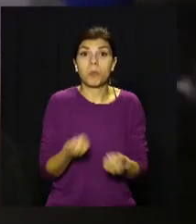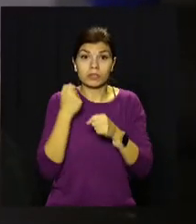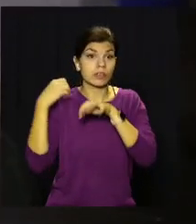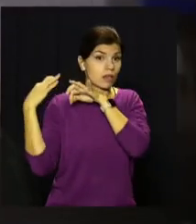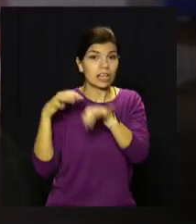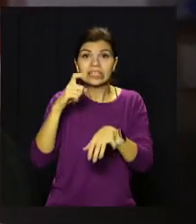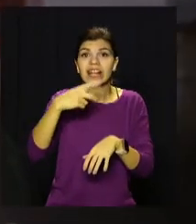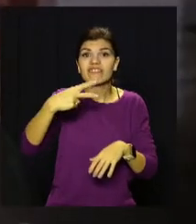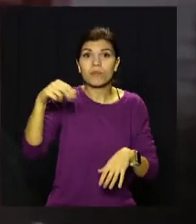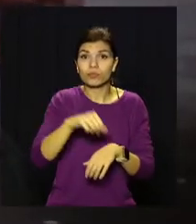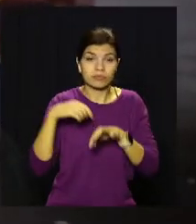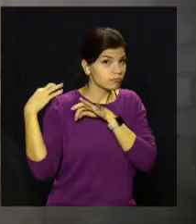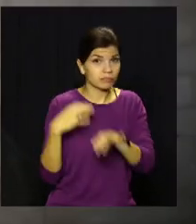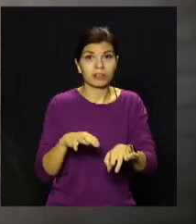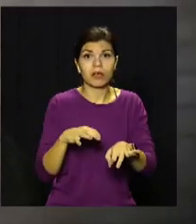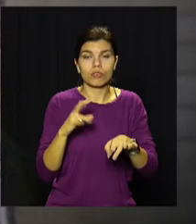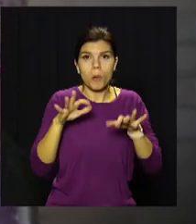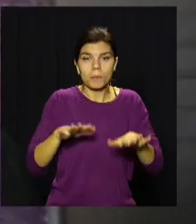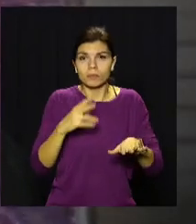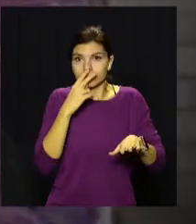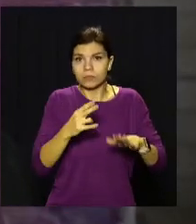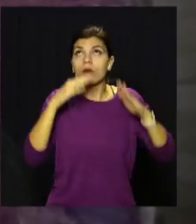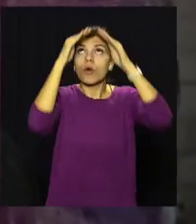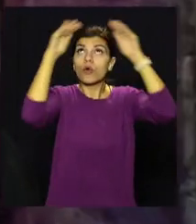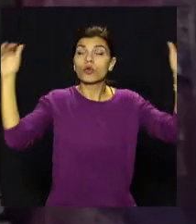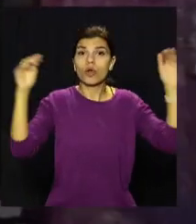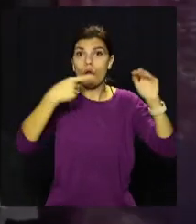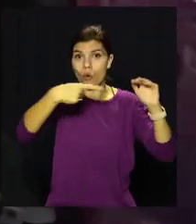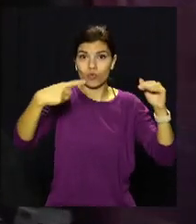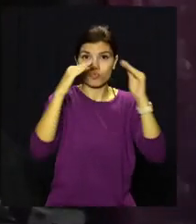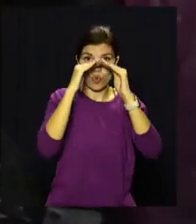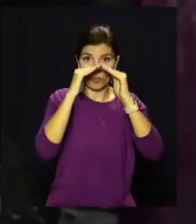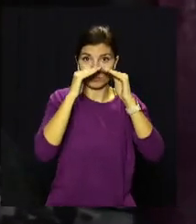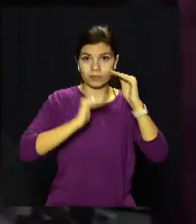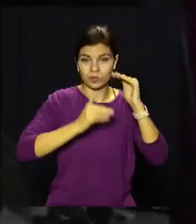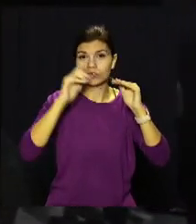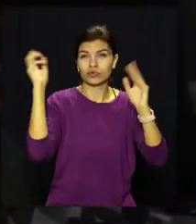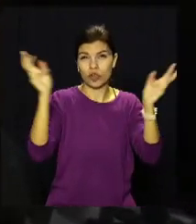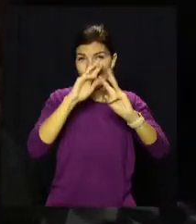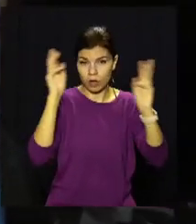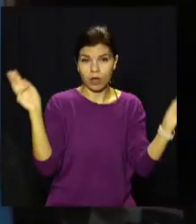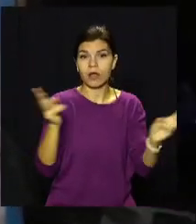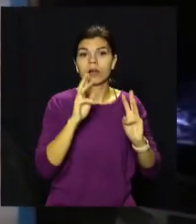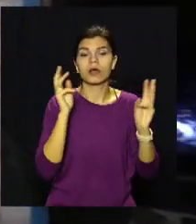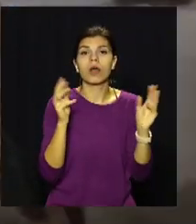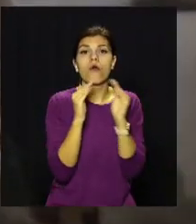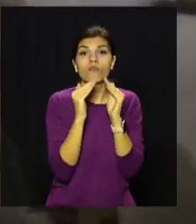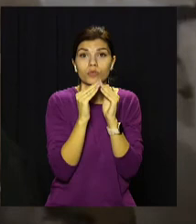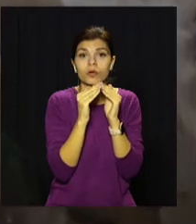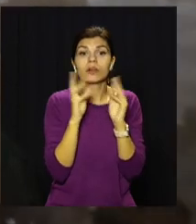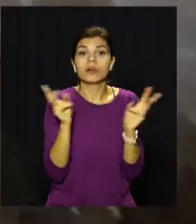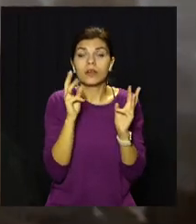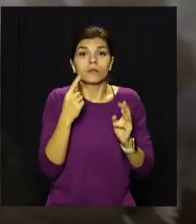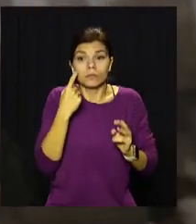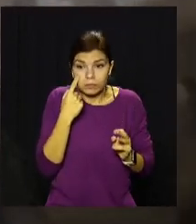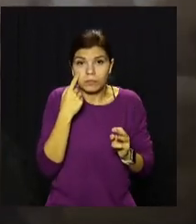виклик за 20 хвилин. На місці з'ясували, палає дах одноповерхової будівлі. Приборкуючи полум'я в одній з кімнат,